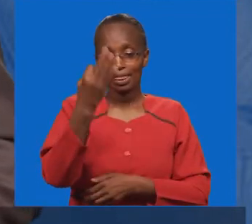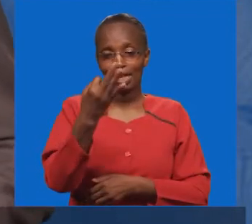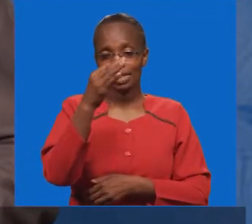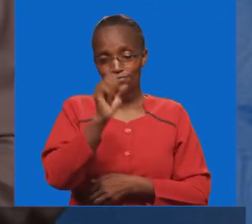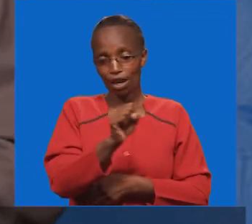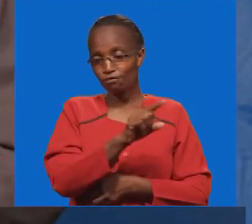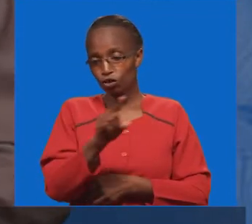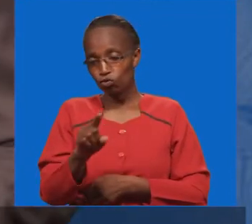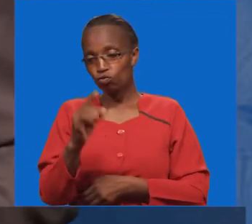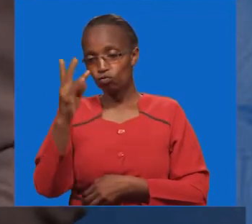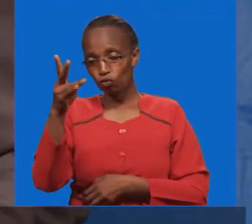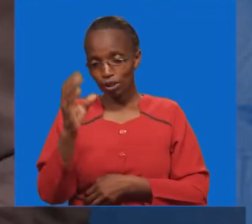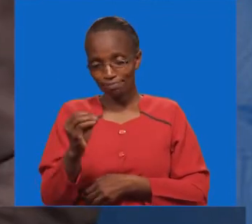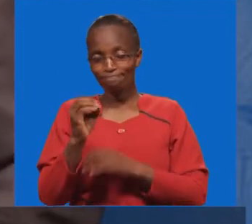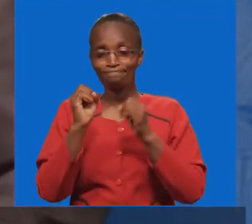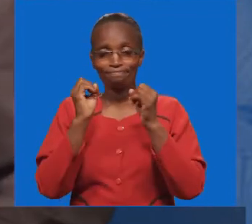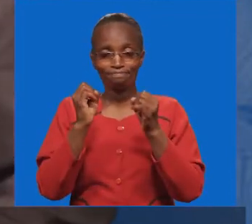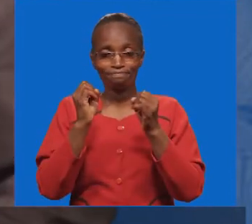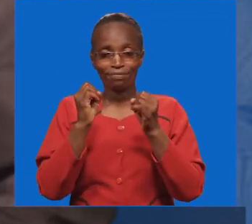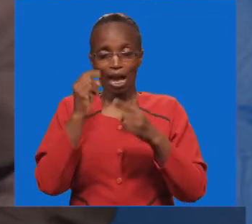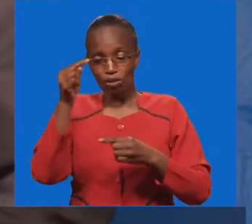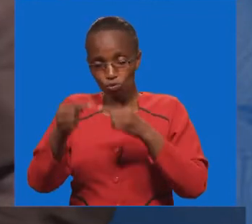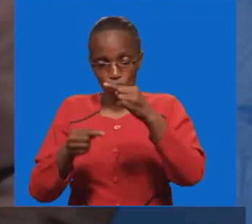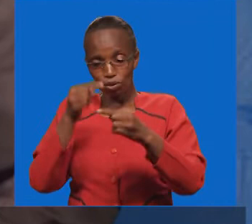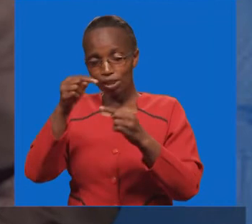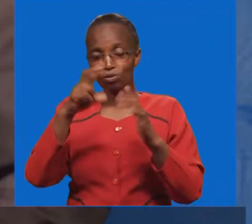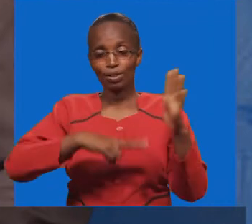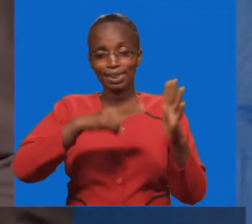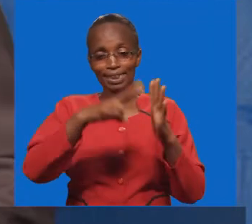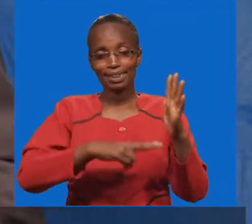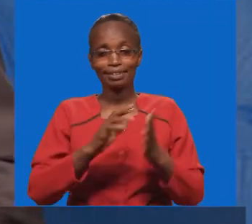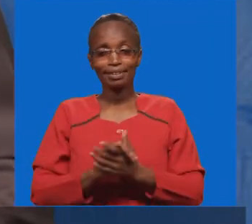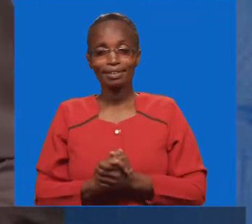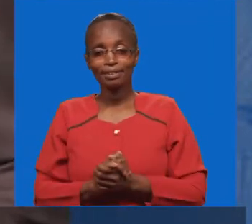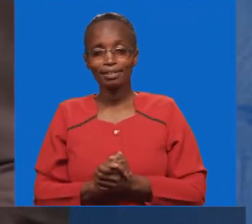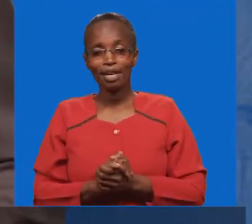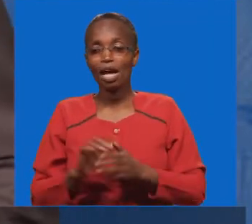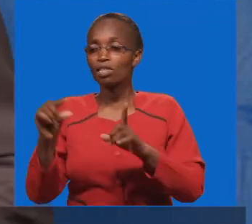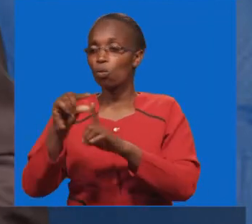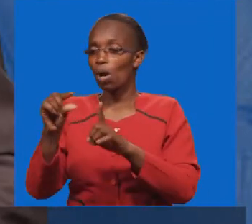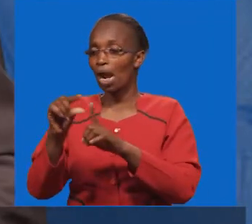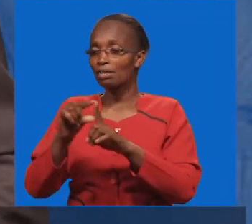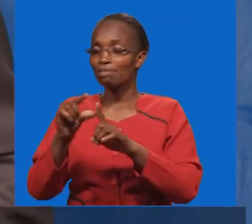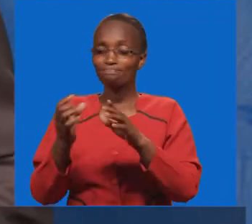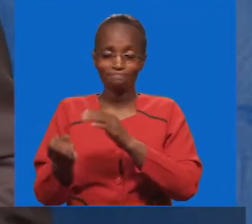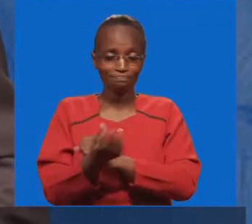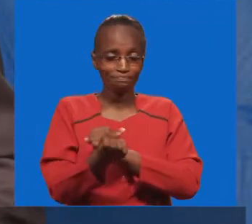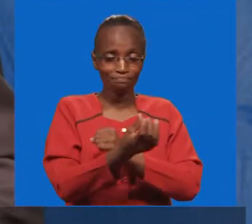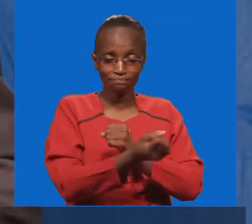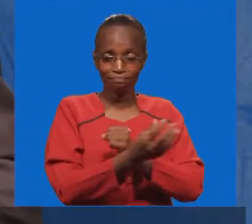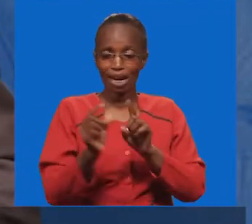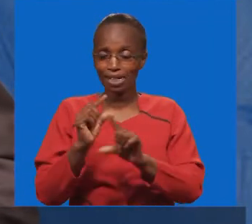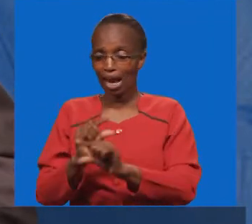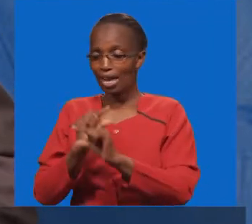Warumi sura ya 8 mstari wa 35 hadi 40, waona ukituangazia pale ambapo unaweza